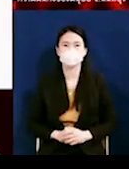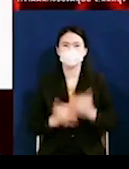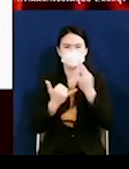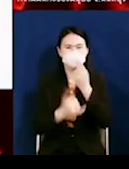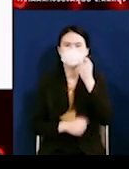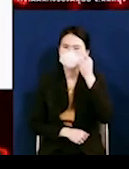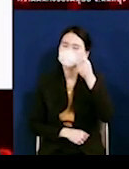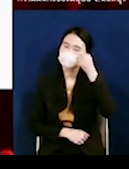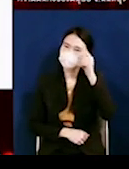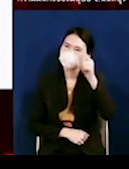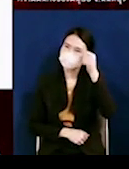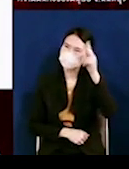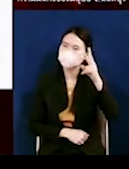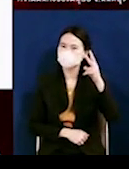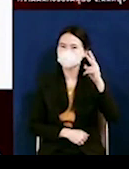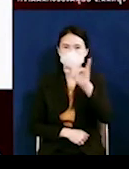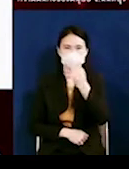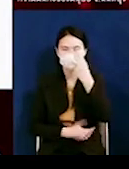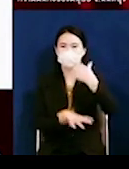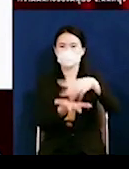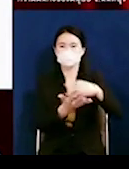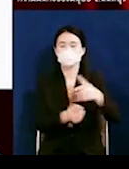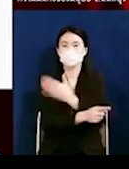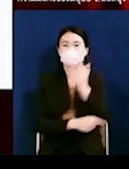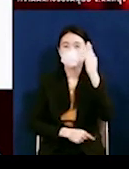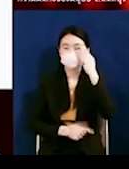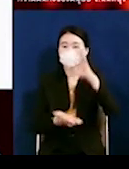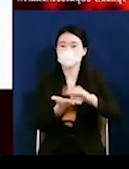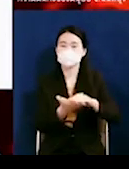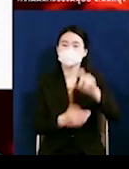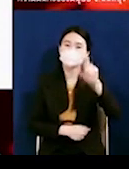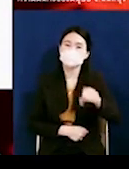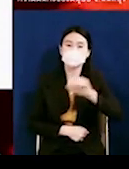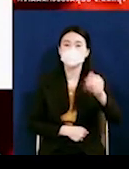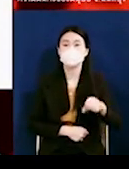น2วันก็เดี๋ยวอาจจะออกมาคอนเฟิร์มว่าใช่หรือไม่ใช่อย่างไรนะครับ